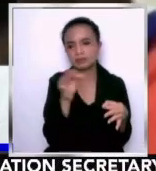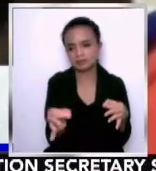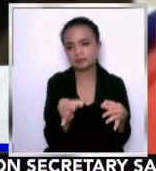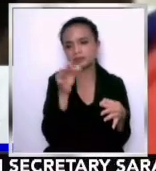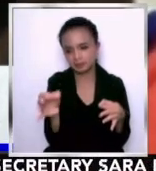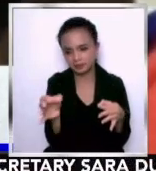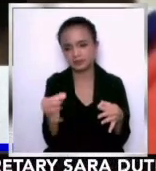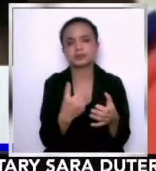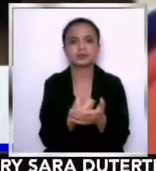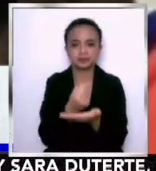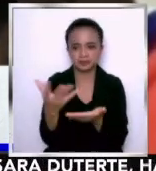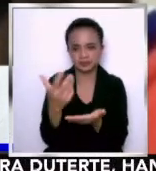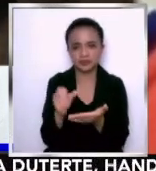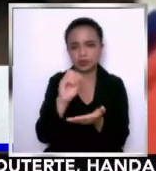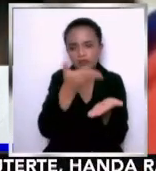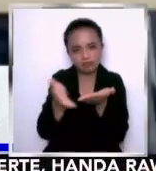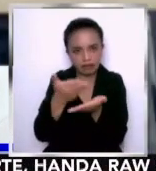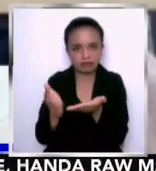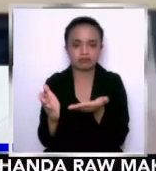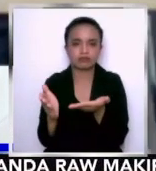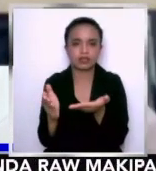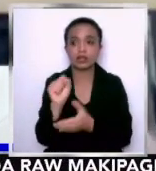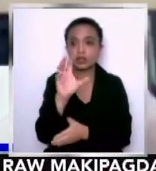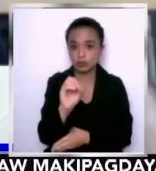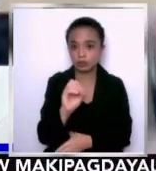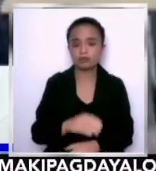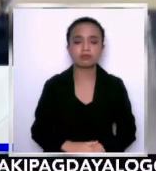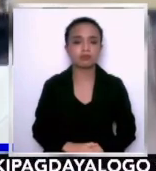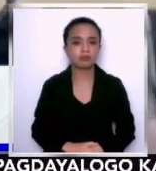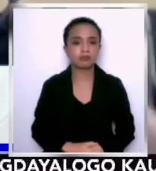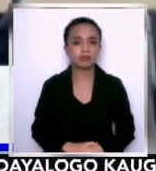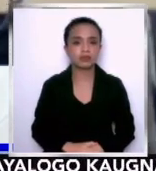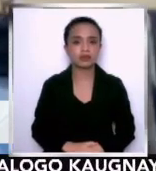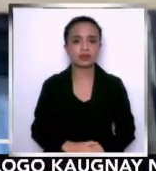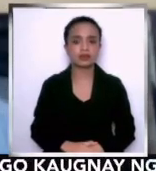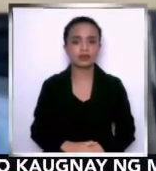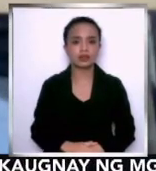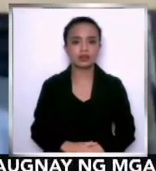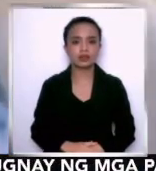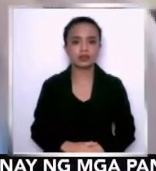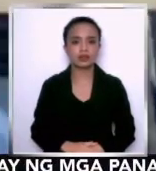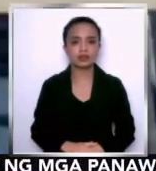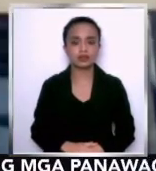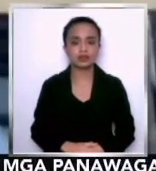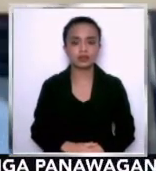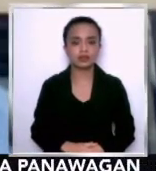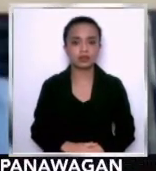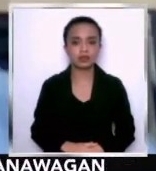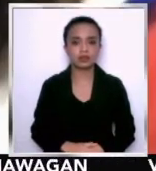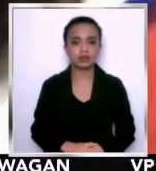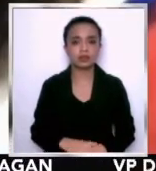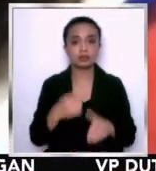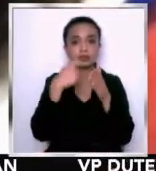paggasto nila o pagbili nila. So ibig sabihin, yung pressure na tumaas pa yung mga